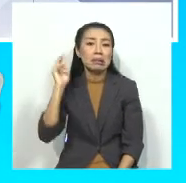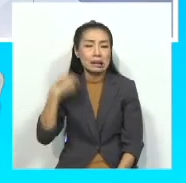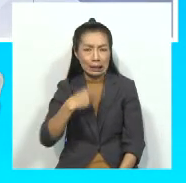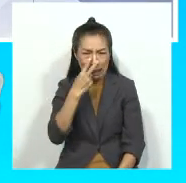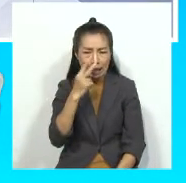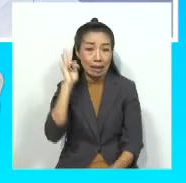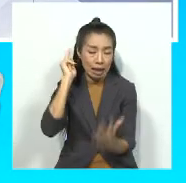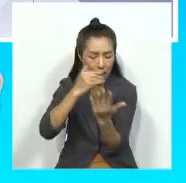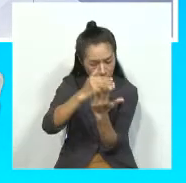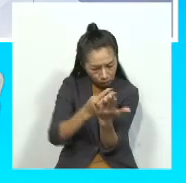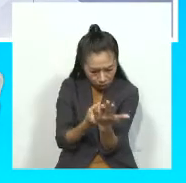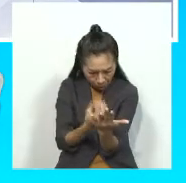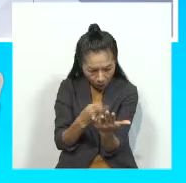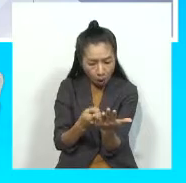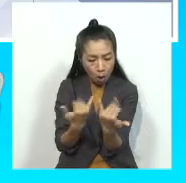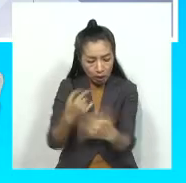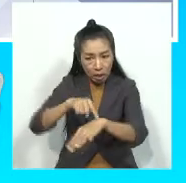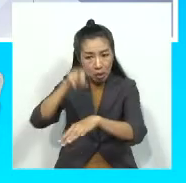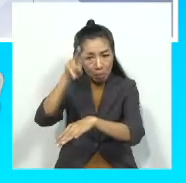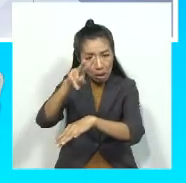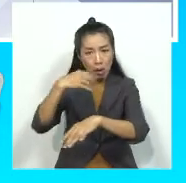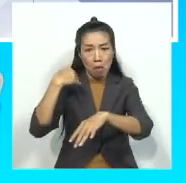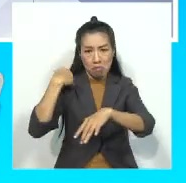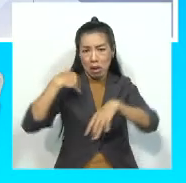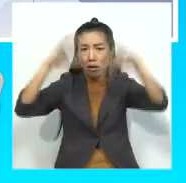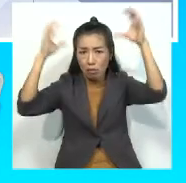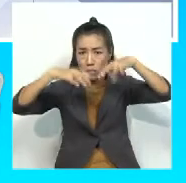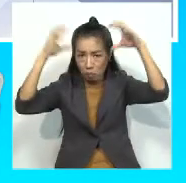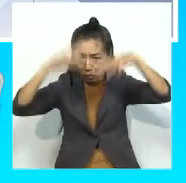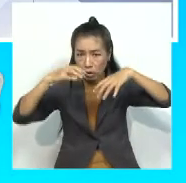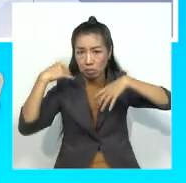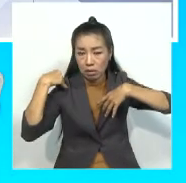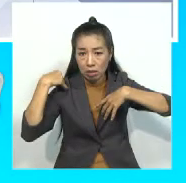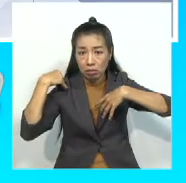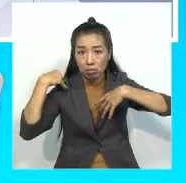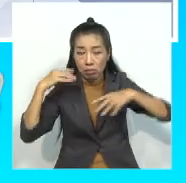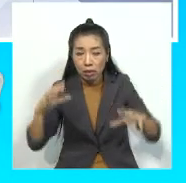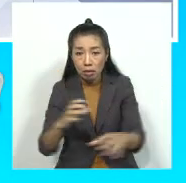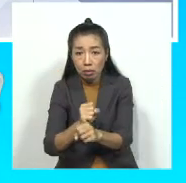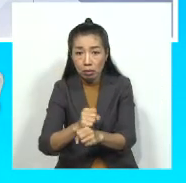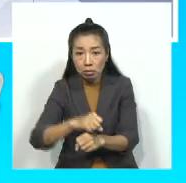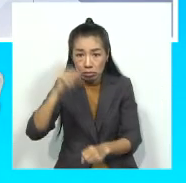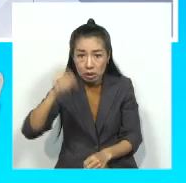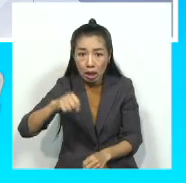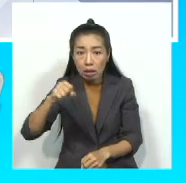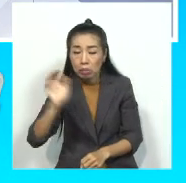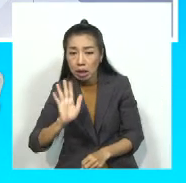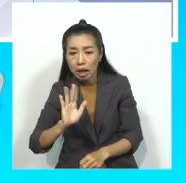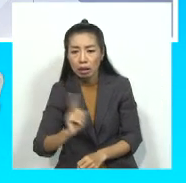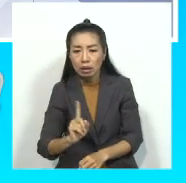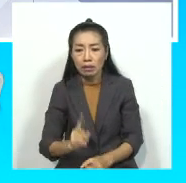อะค่ะเห็นมีการคาดกันว่าเดี๋ยวบ่ายสองวันนี้น่าจะมีฝนตกได้อันนี้ตกลงข้อเท็จจริงจะเป็นยังไงอะคะอธิ